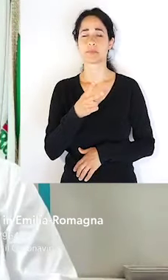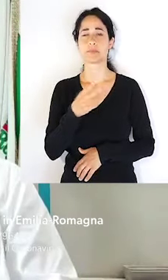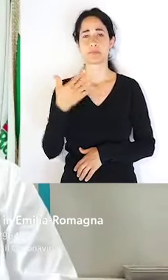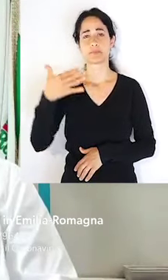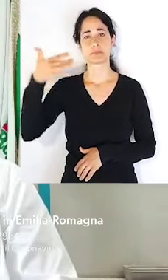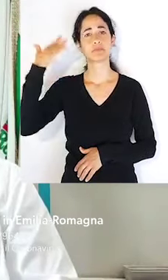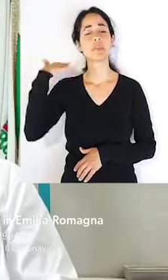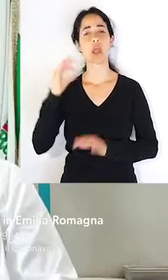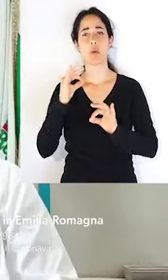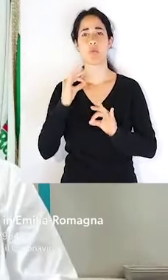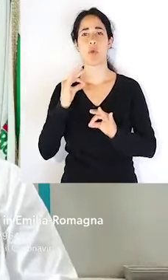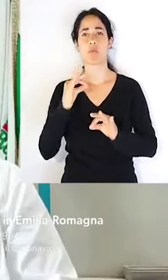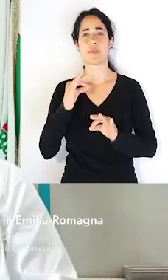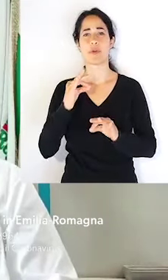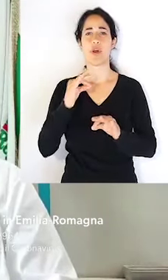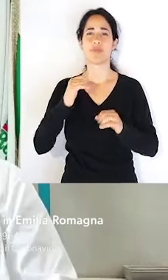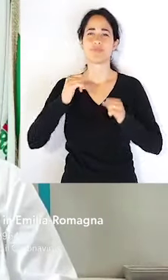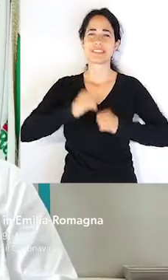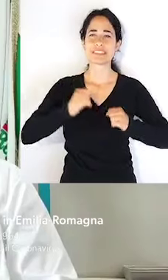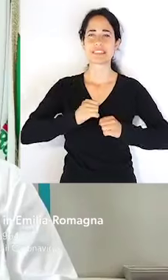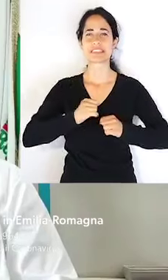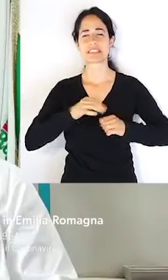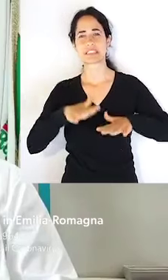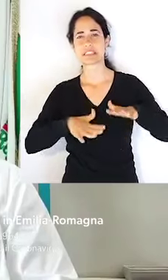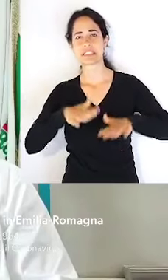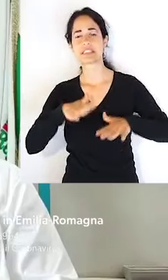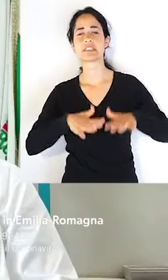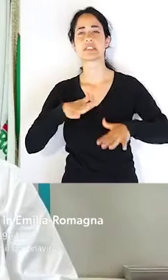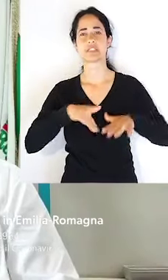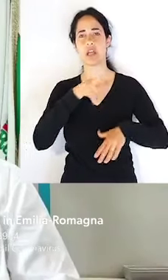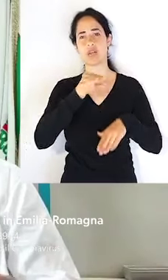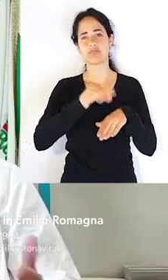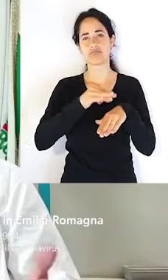precedentemente in condizioni critiche e avevano